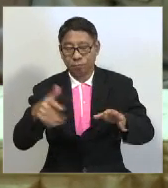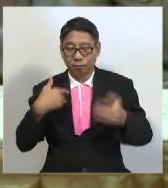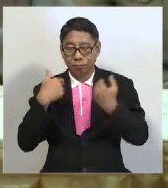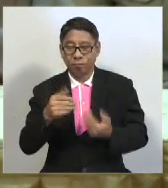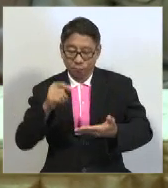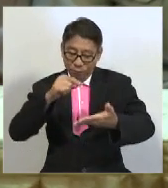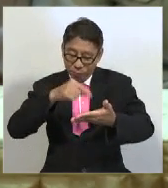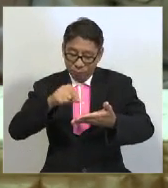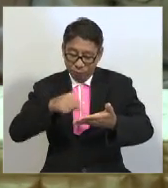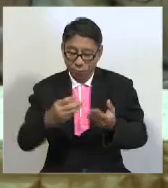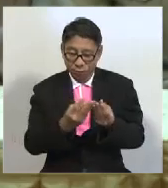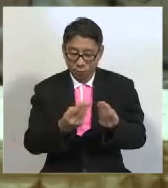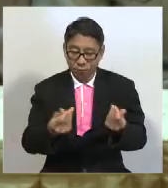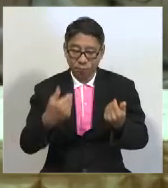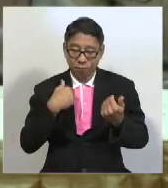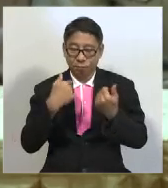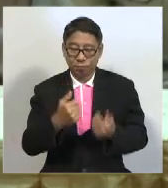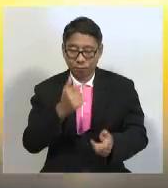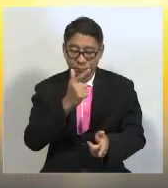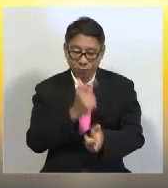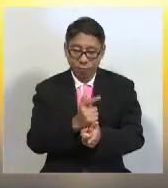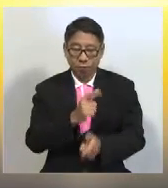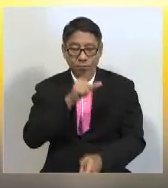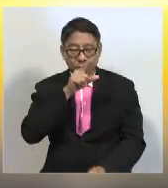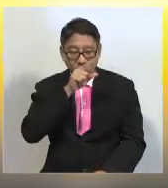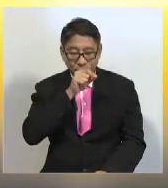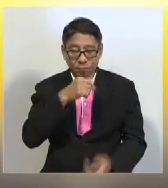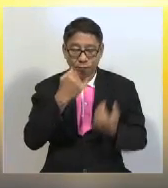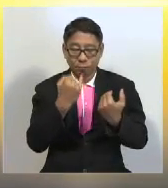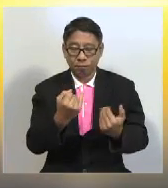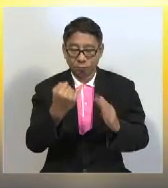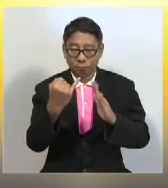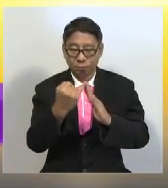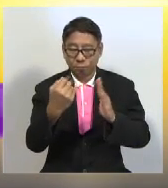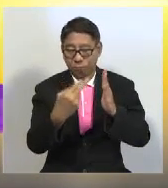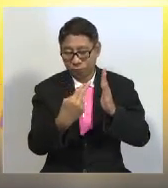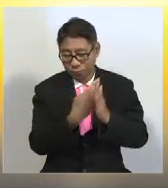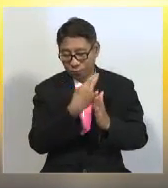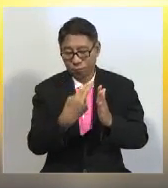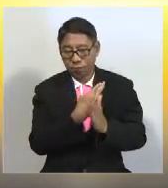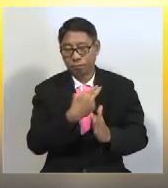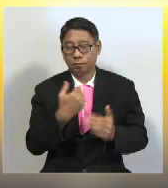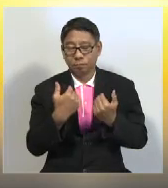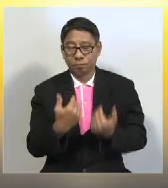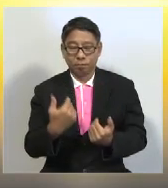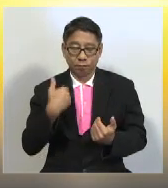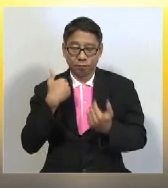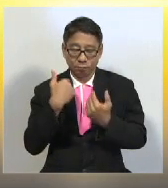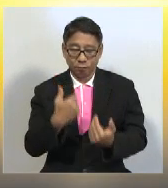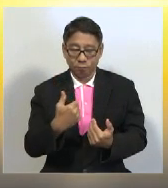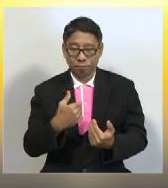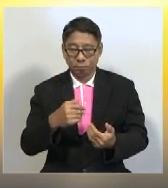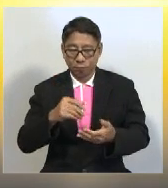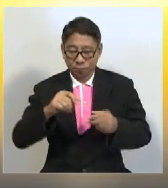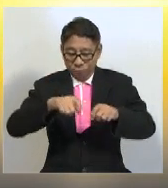จากการตรวจสอบพื้นที่เขาสนไก่เขาสนฟาร์ม2ที่ตำบลรางบัวอำเภอจอมบึงจังหวัดราชบุรีผ